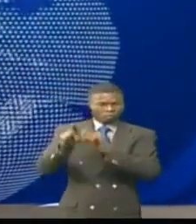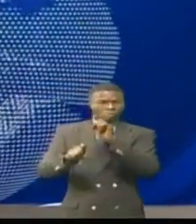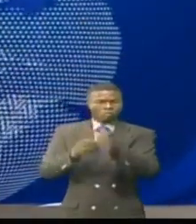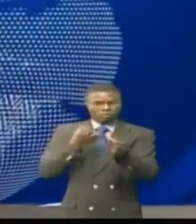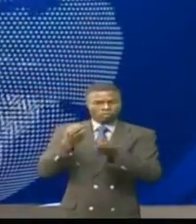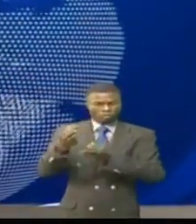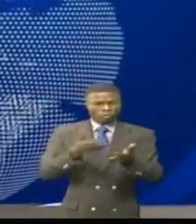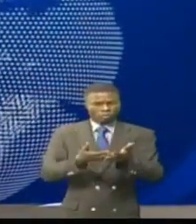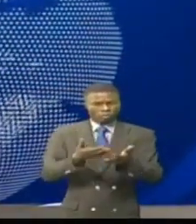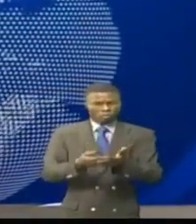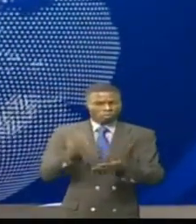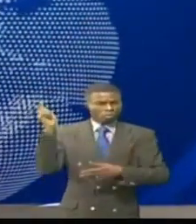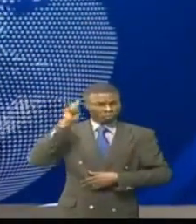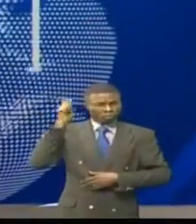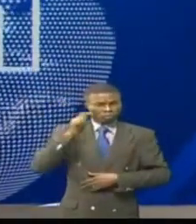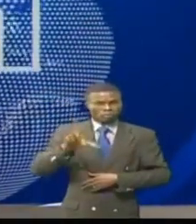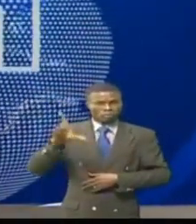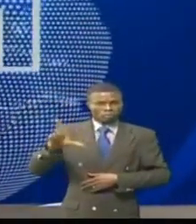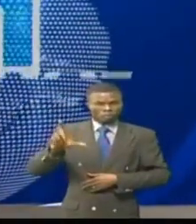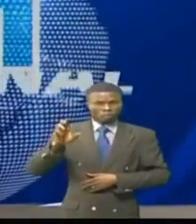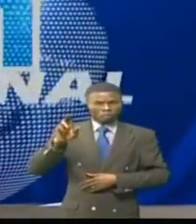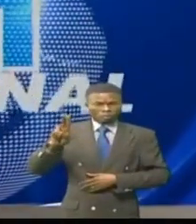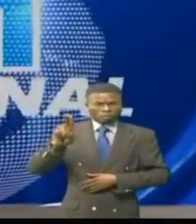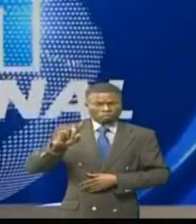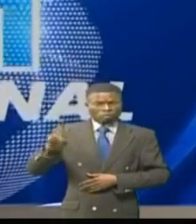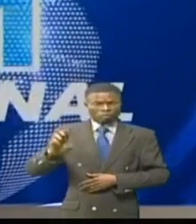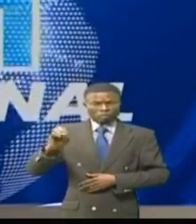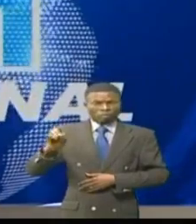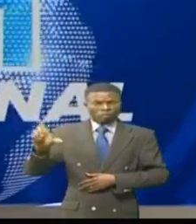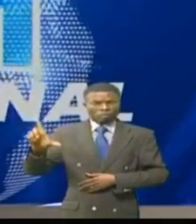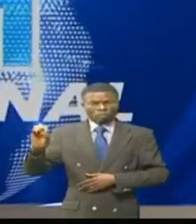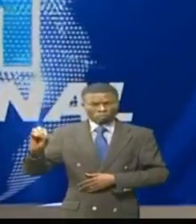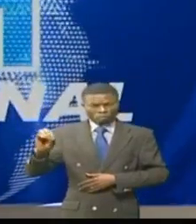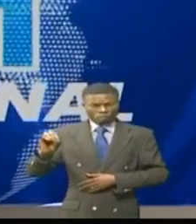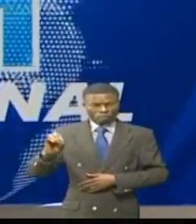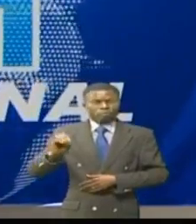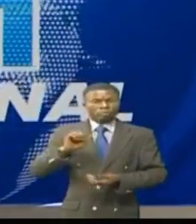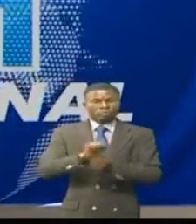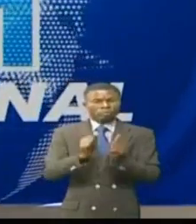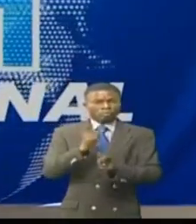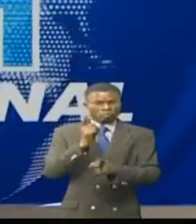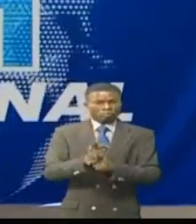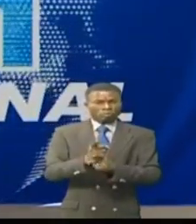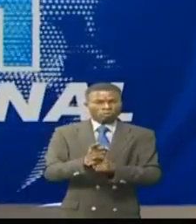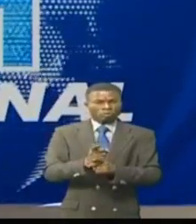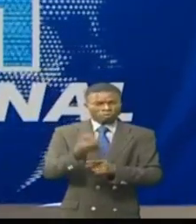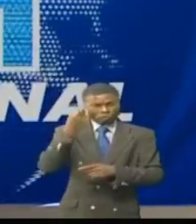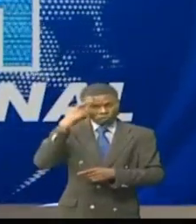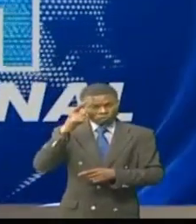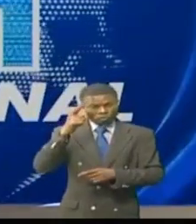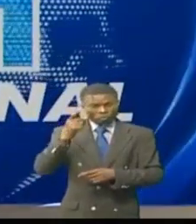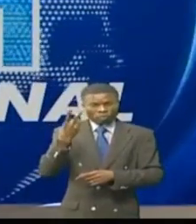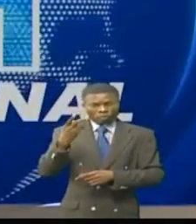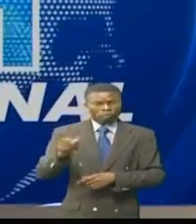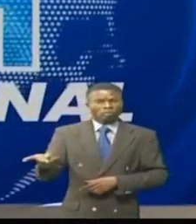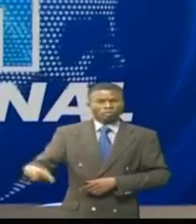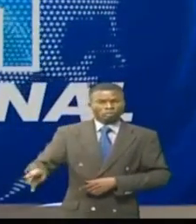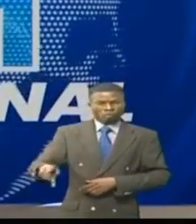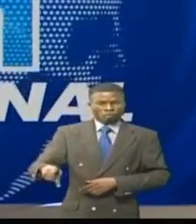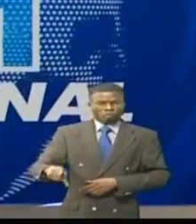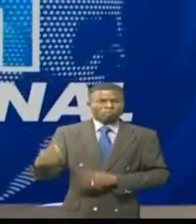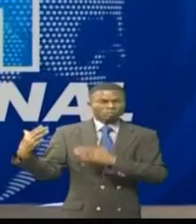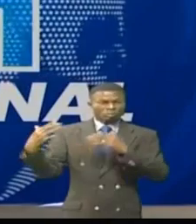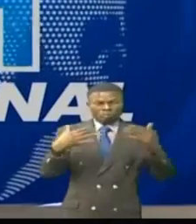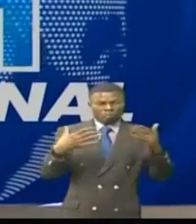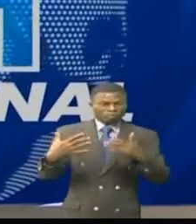interprétations. Pour le professeur Luzolo Bambi, la levée de l'état de siège serait préjudiciable pour ces deux provinces où les crimes de